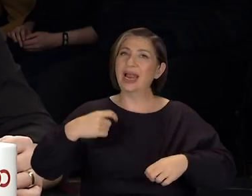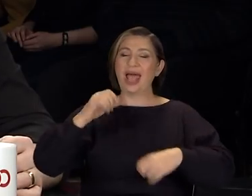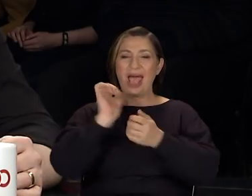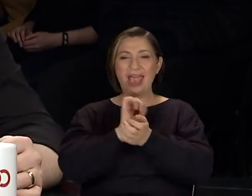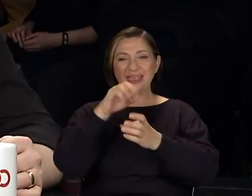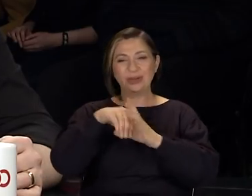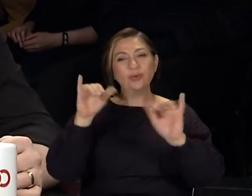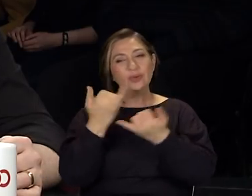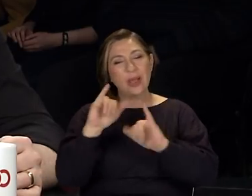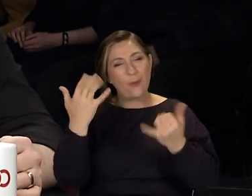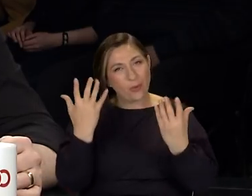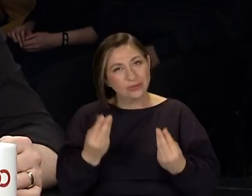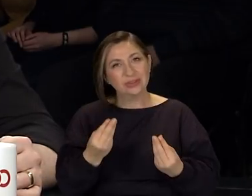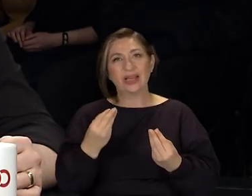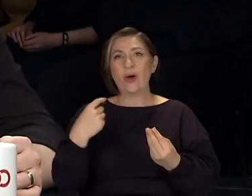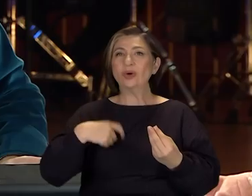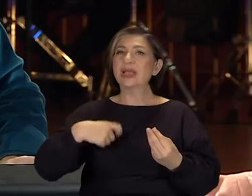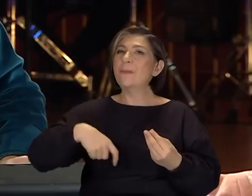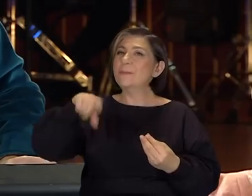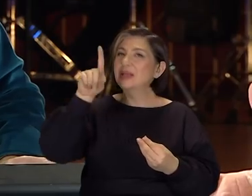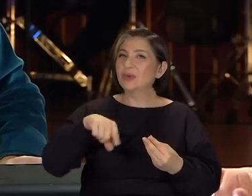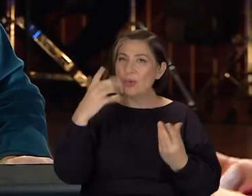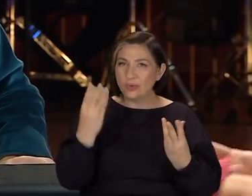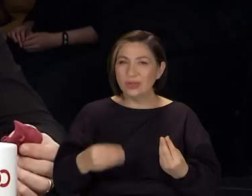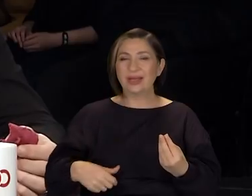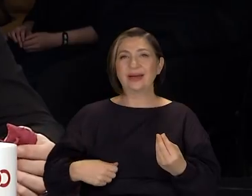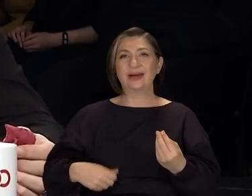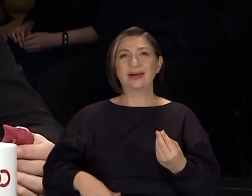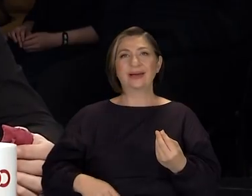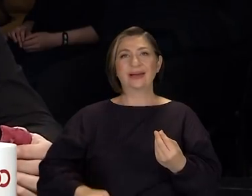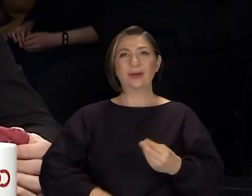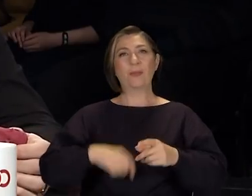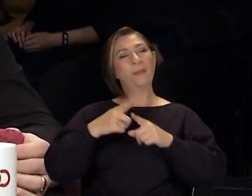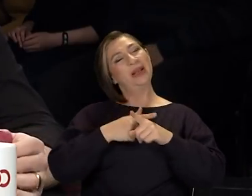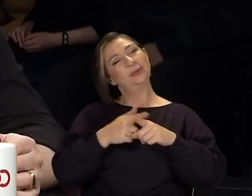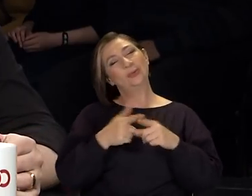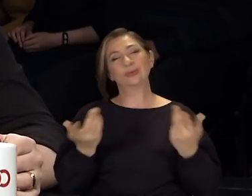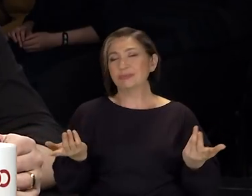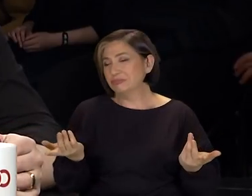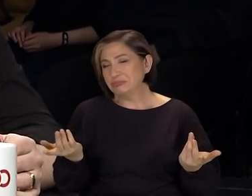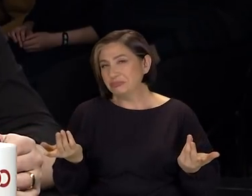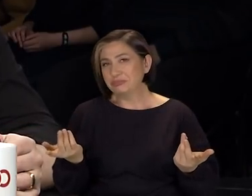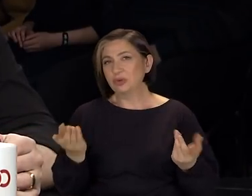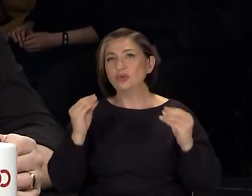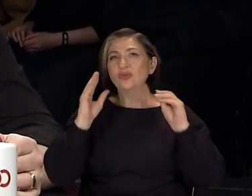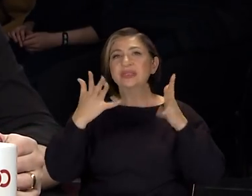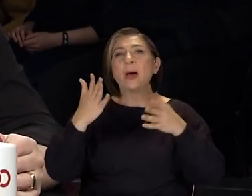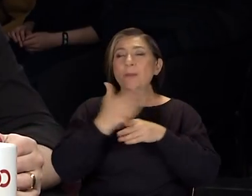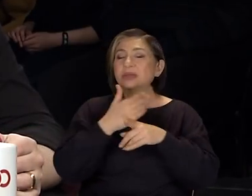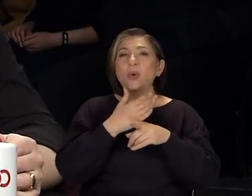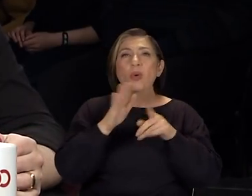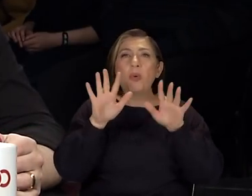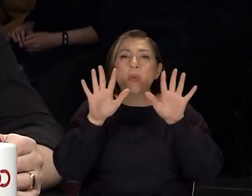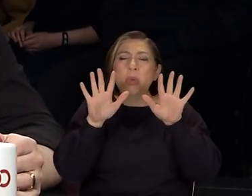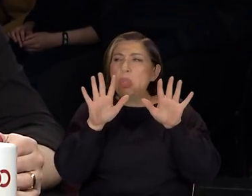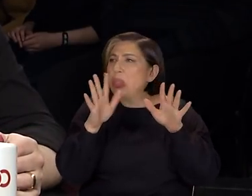aile içinde kutlamamız olduğunda, özel bir gün olduğunda onu paylaşıyoruz. Yani çok fazla 10 tane